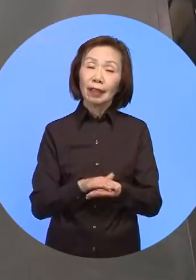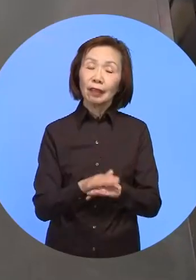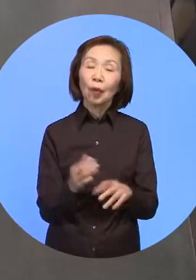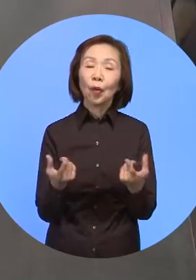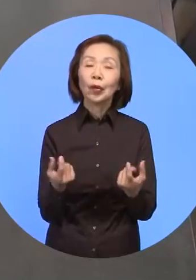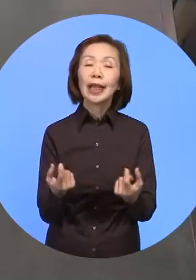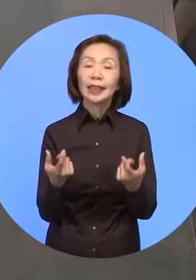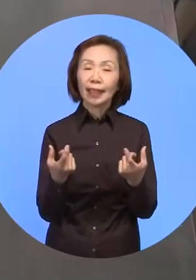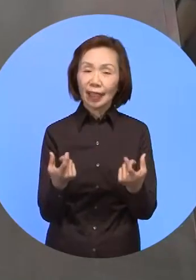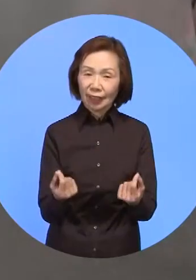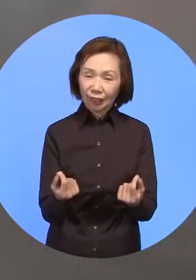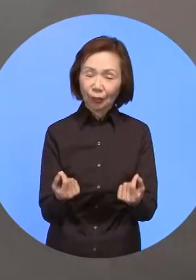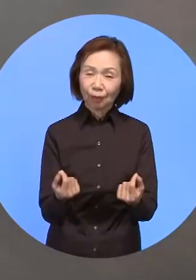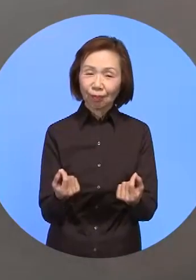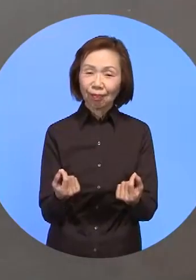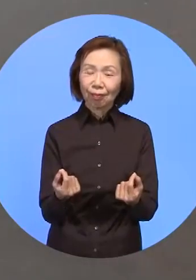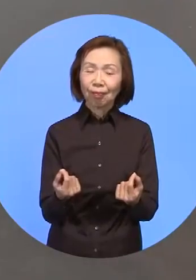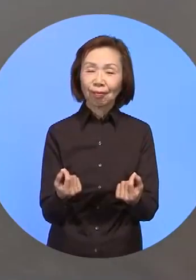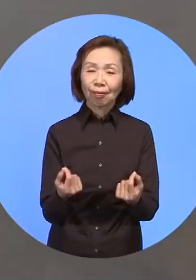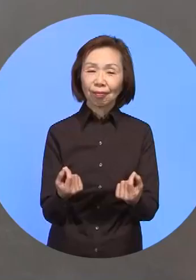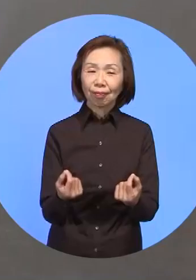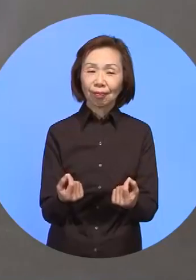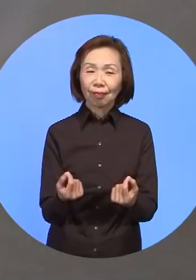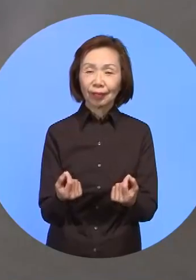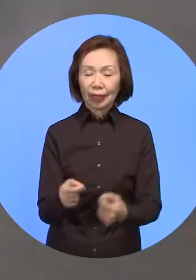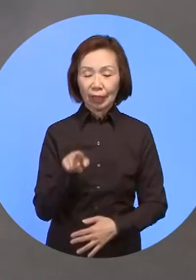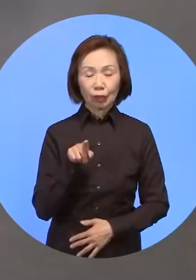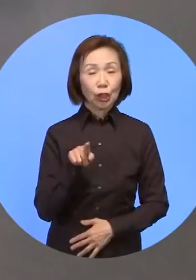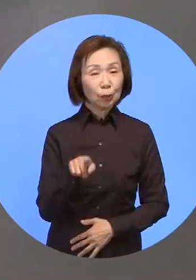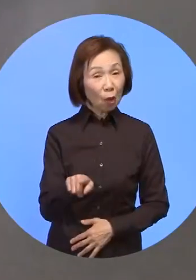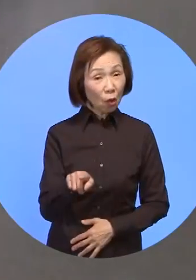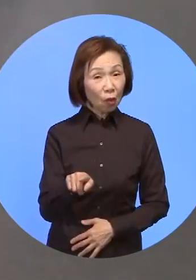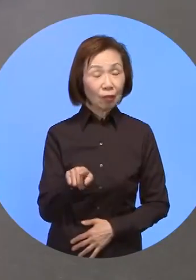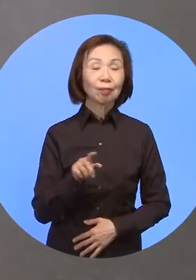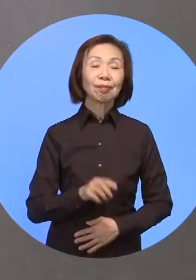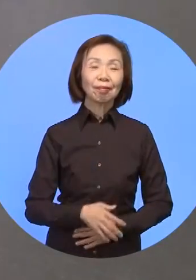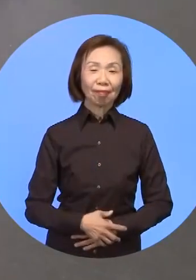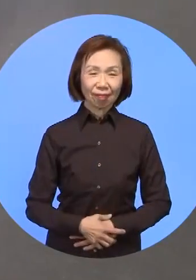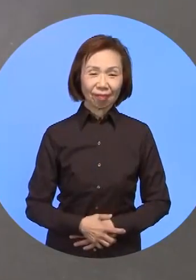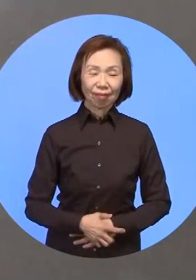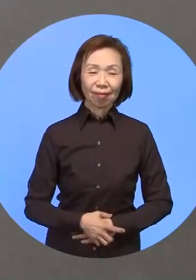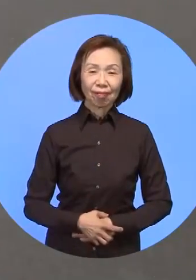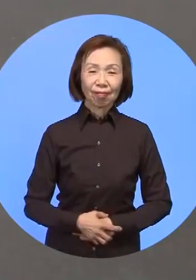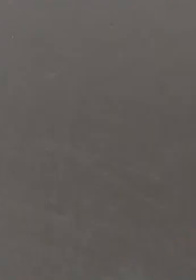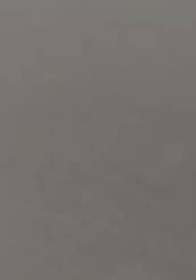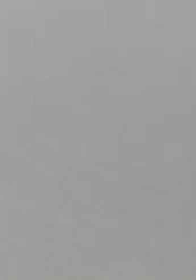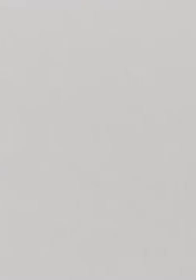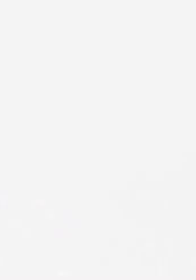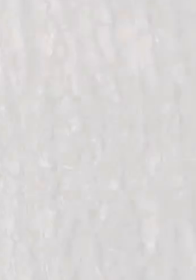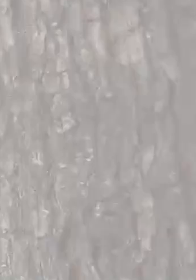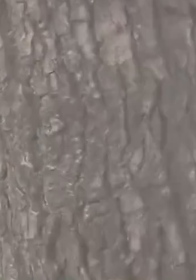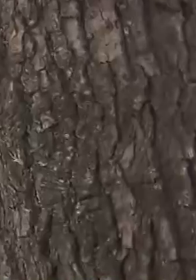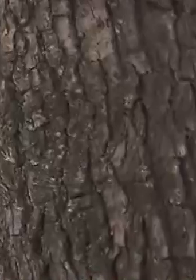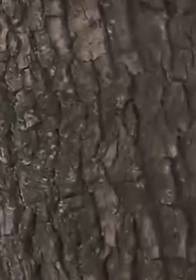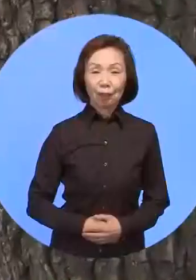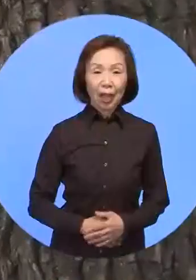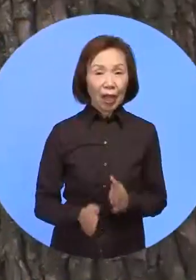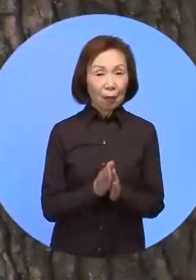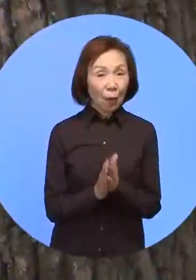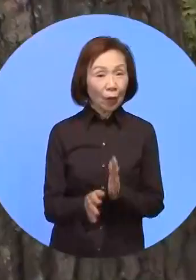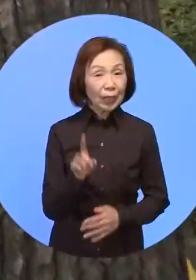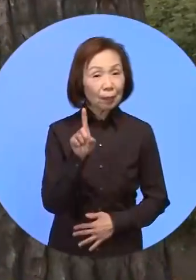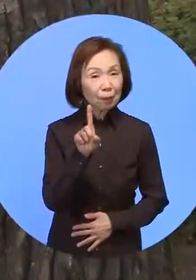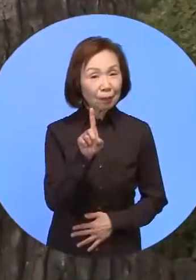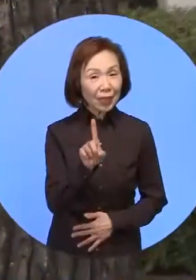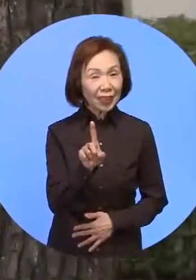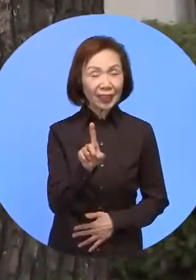ですので蓋をして、あとは、スイッチオン。 になります。 そしてもう